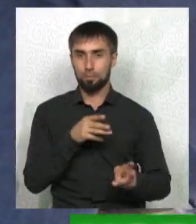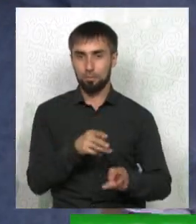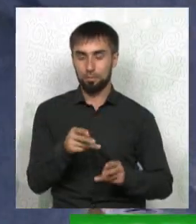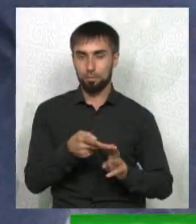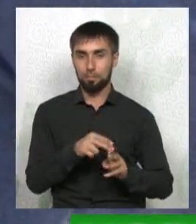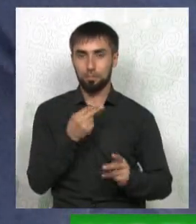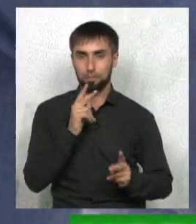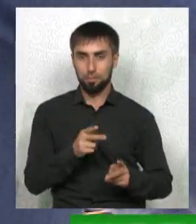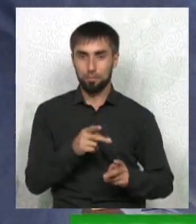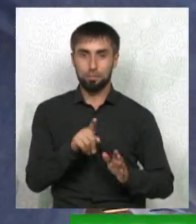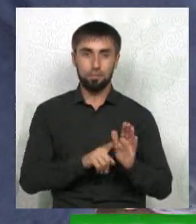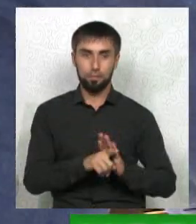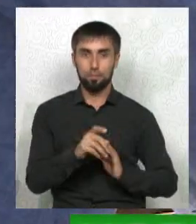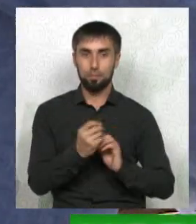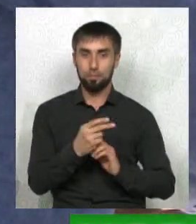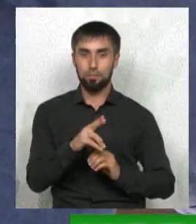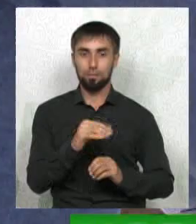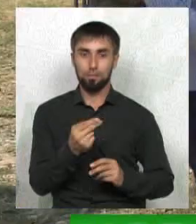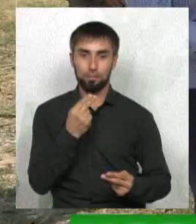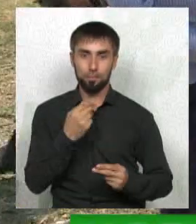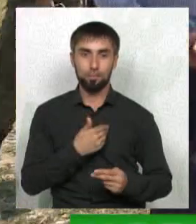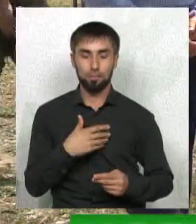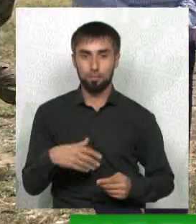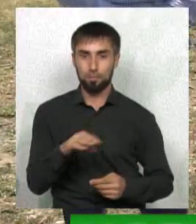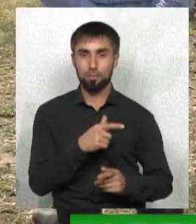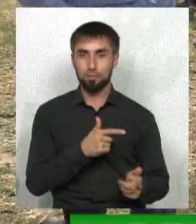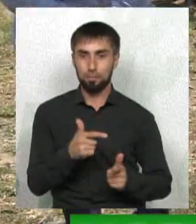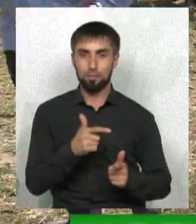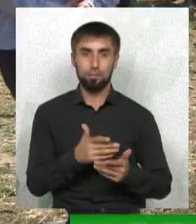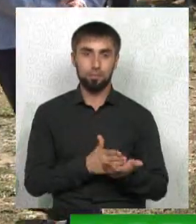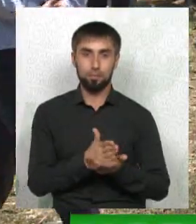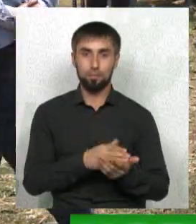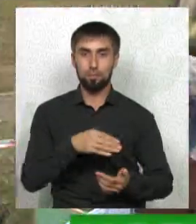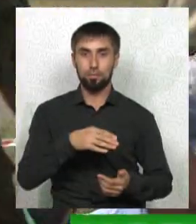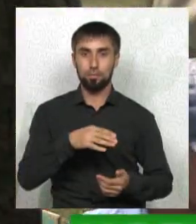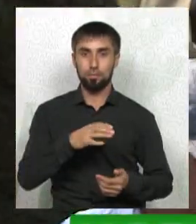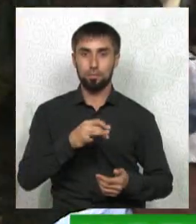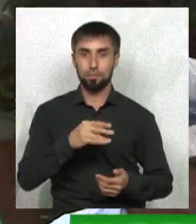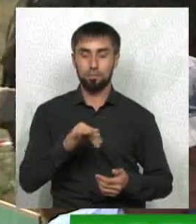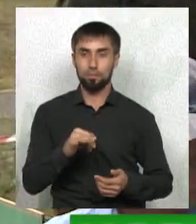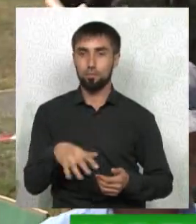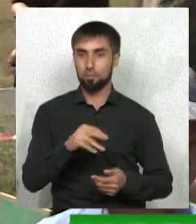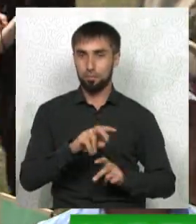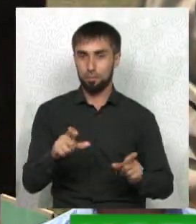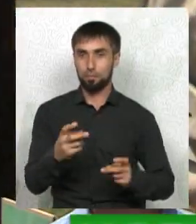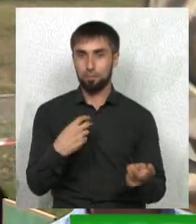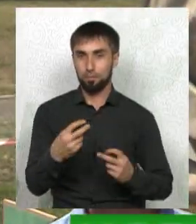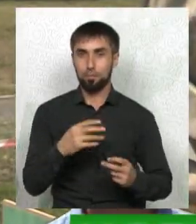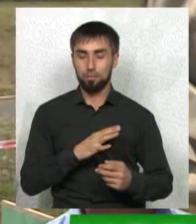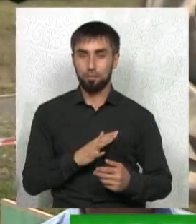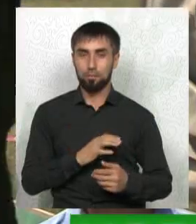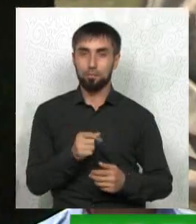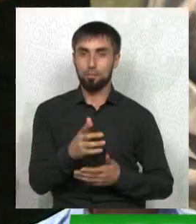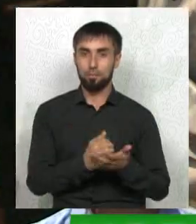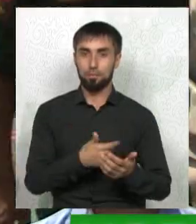Время солдатского обеда. Отведать армейскую кашу хотят все. Готовят служащие срочники. Все, люди приходят и приходят. А